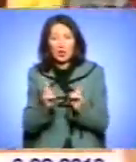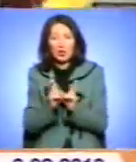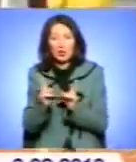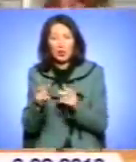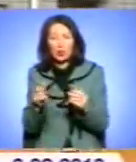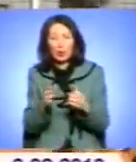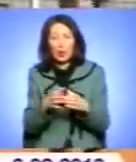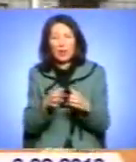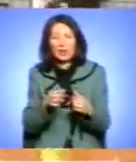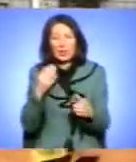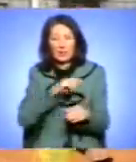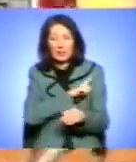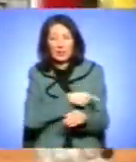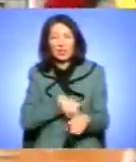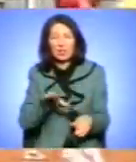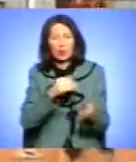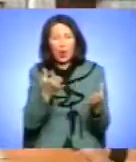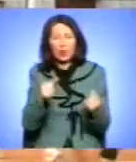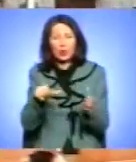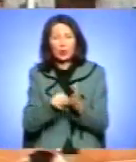ліги беруть участь 12 команд.